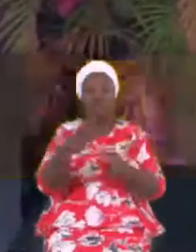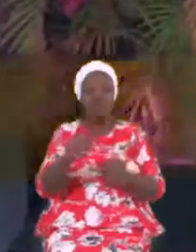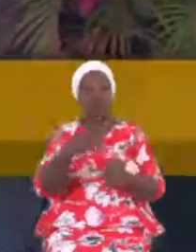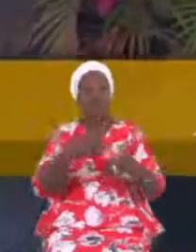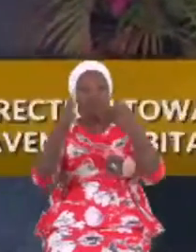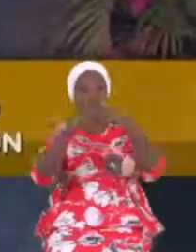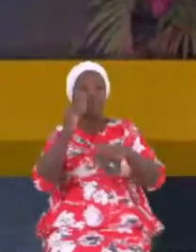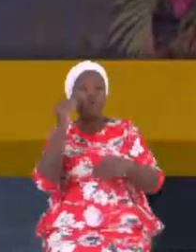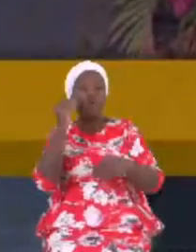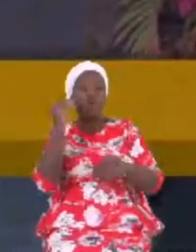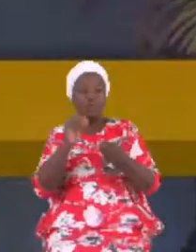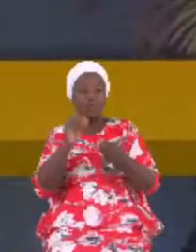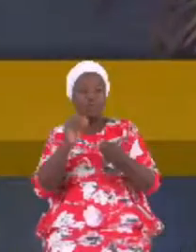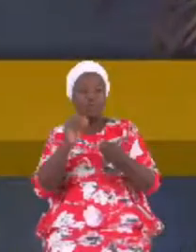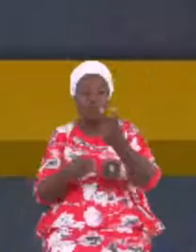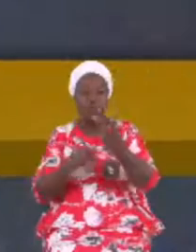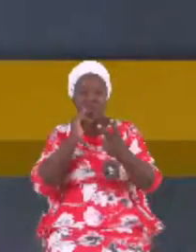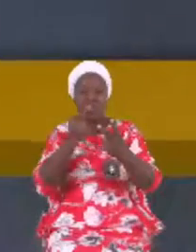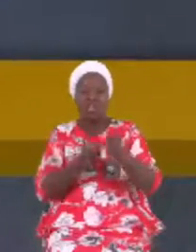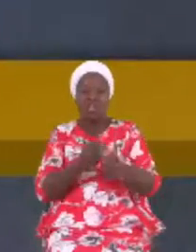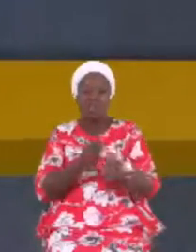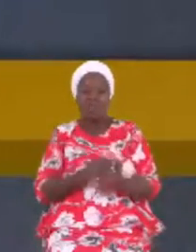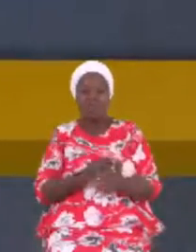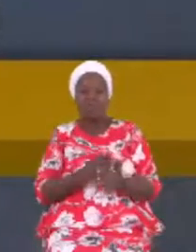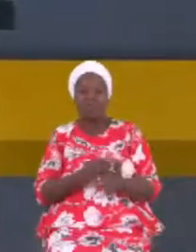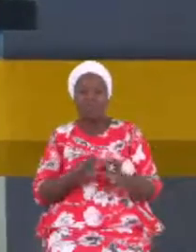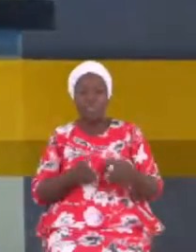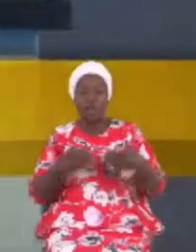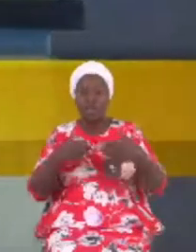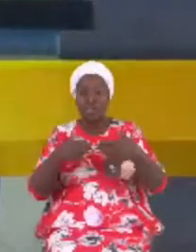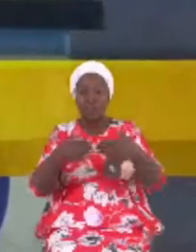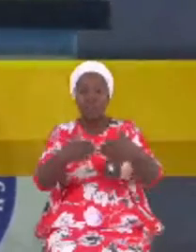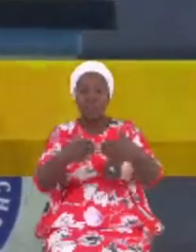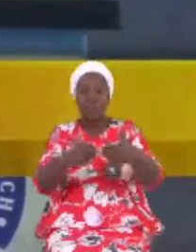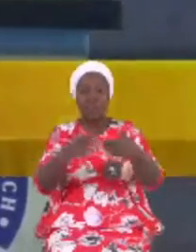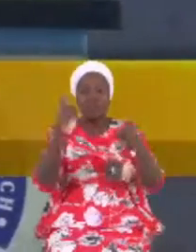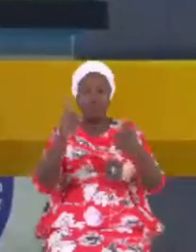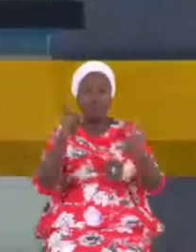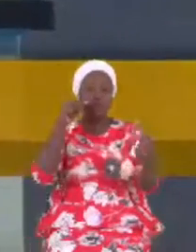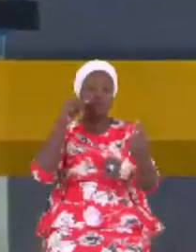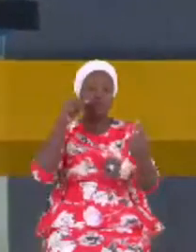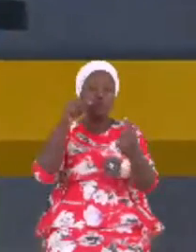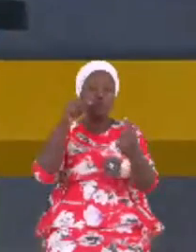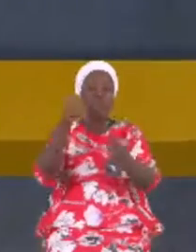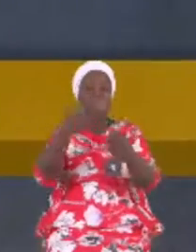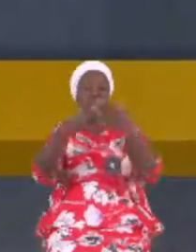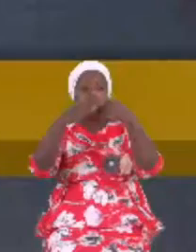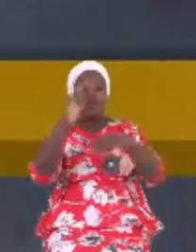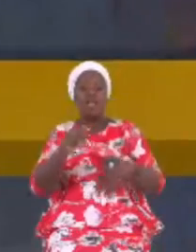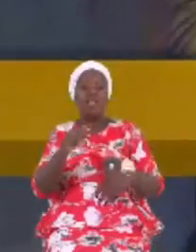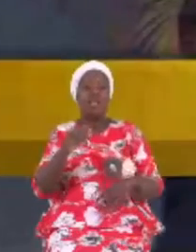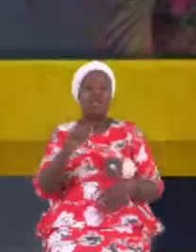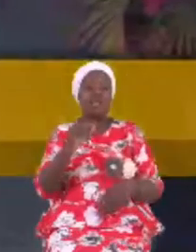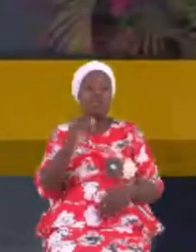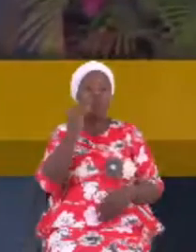maison céleste. Deuxièmement, la direction vers la maison céleste, vers la demeure céleste. Il y a une direction, il y a un